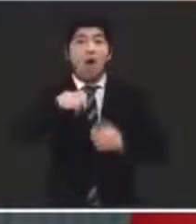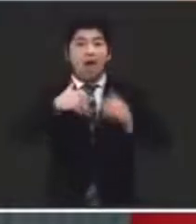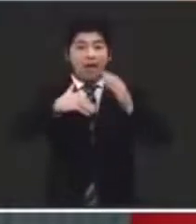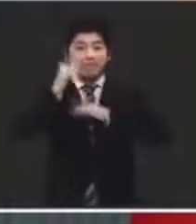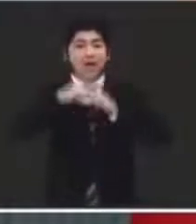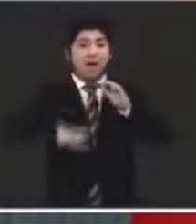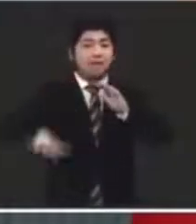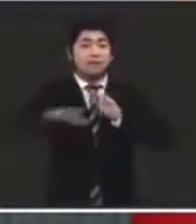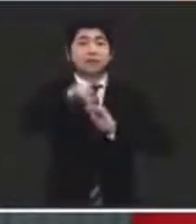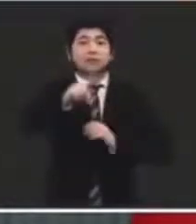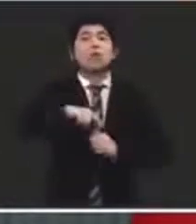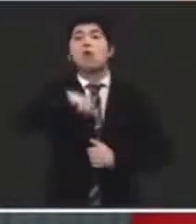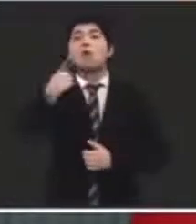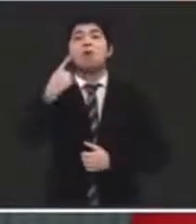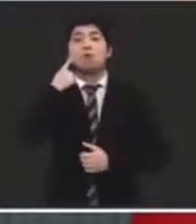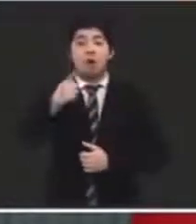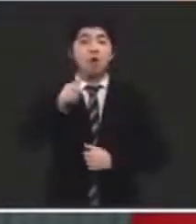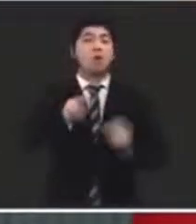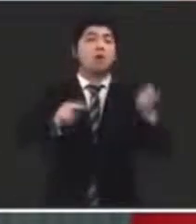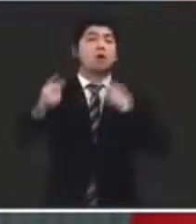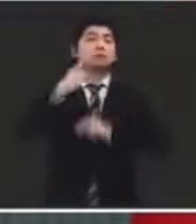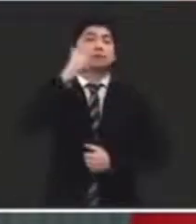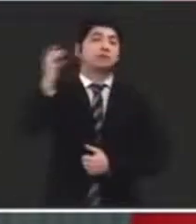biri de ulaştırmadır